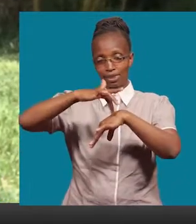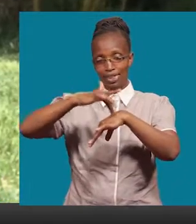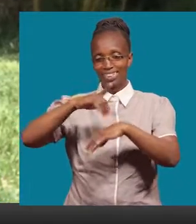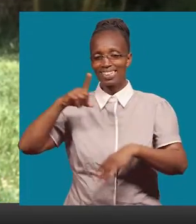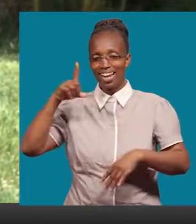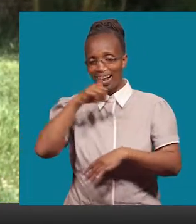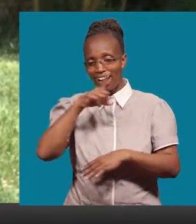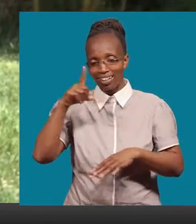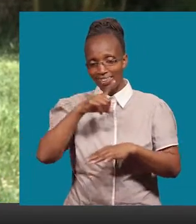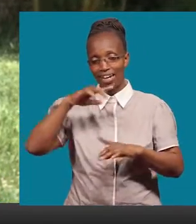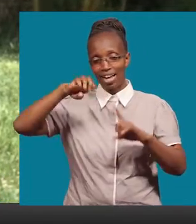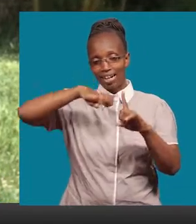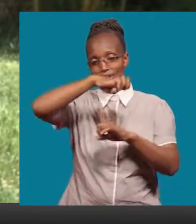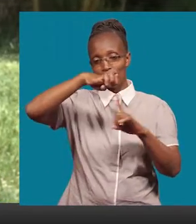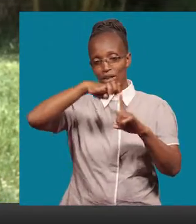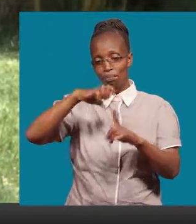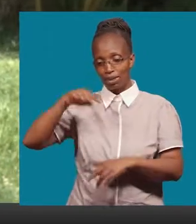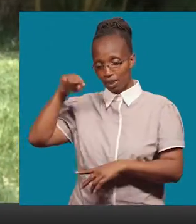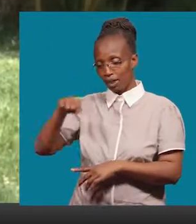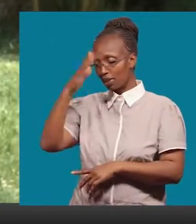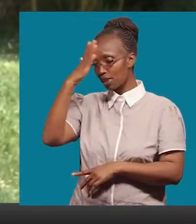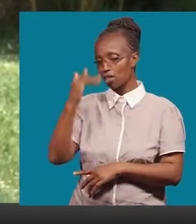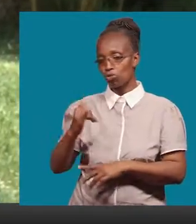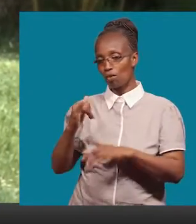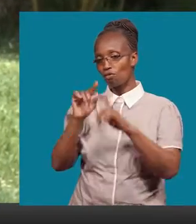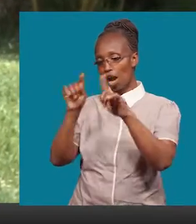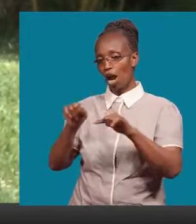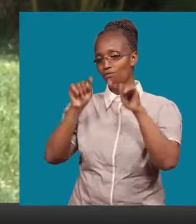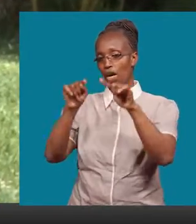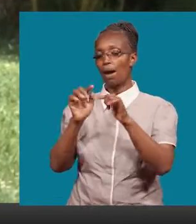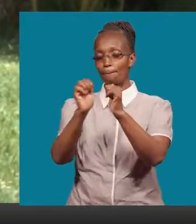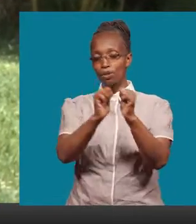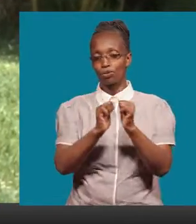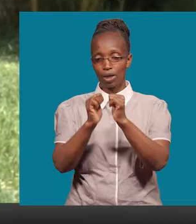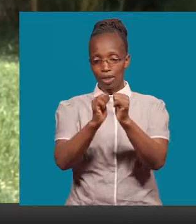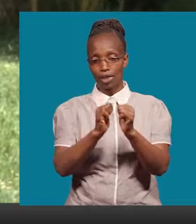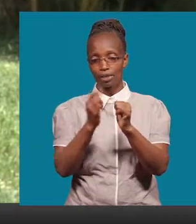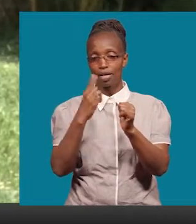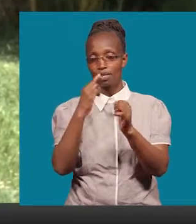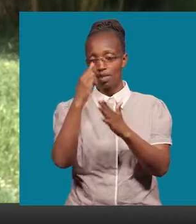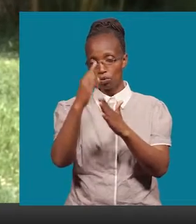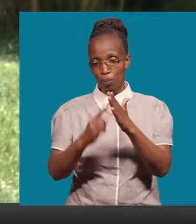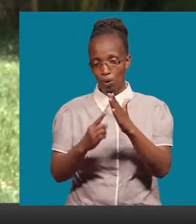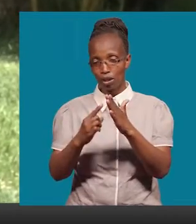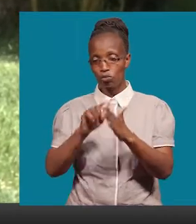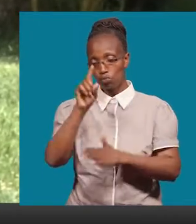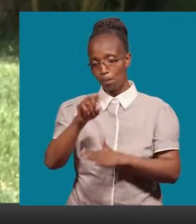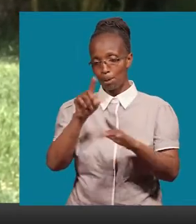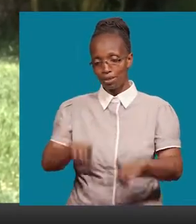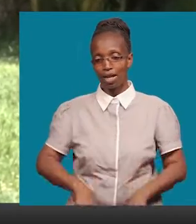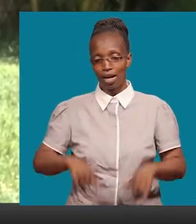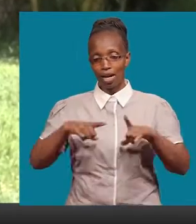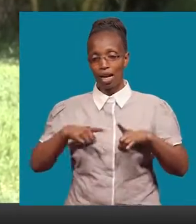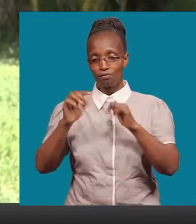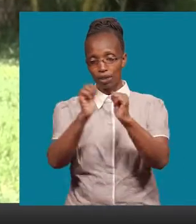be a very harsh environment. So that is why leo tulijumuika pamoja, tukisema theme yetu ni let's do it together because